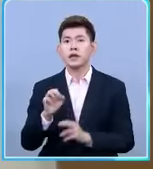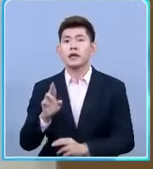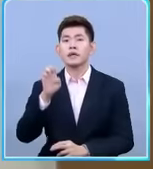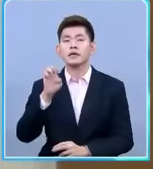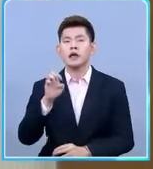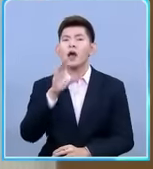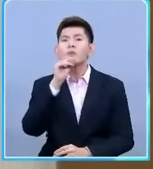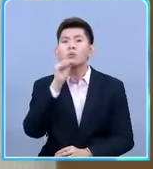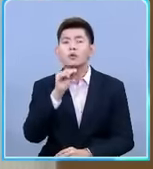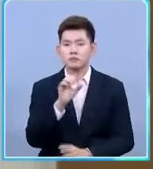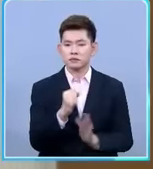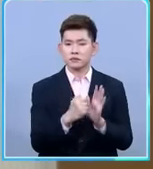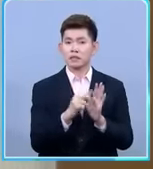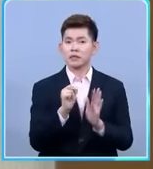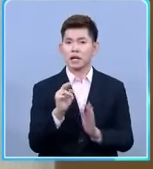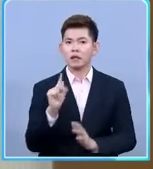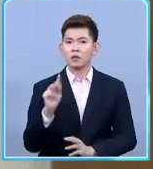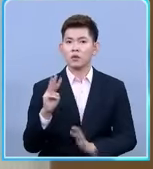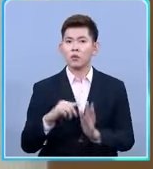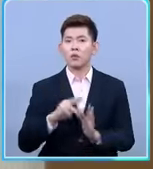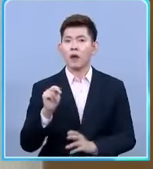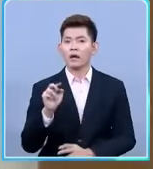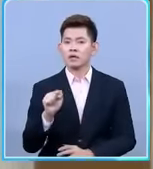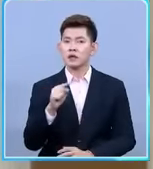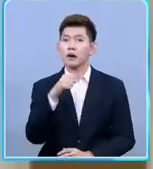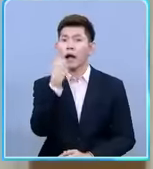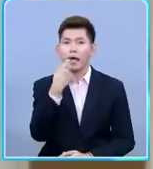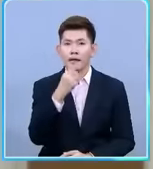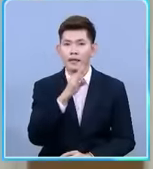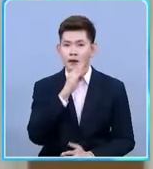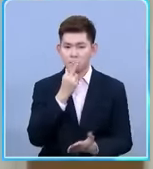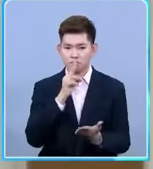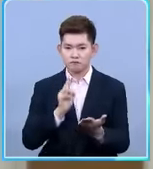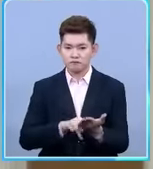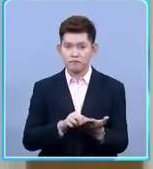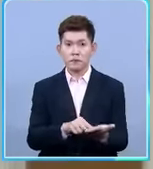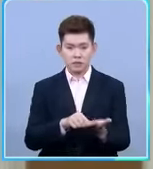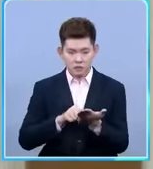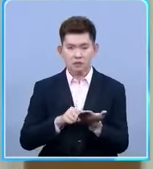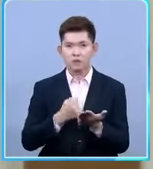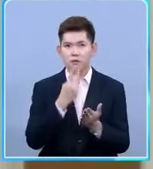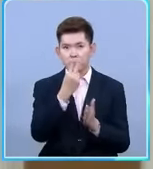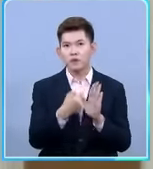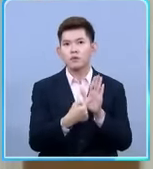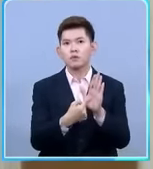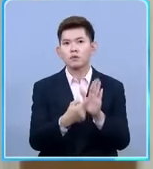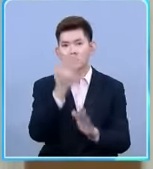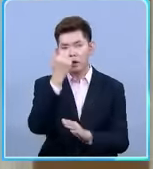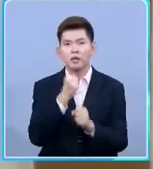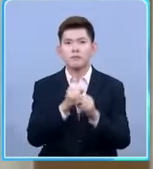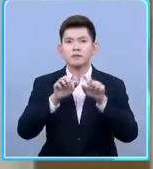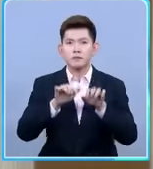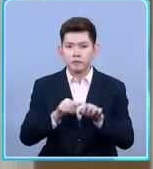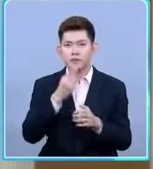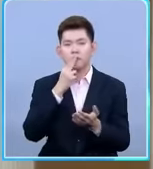ถูกไหมแล้ววันนี้หนังสือถึงเมื่อไหร่ผมจะเอามาให้ดูว่าเพราะมันต้องทำเป็นหนังสือแล้วนะแล้ว